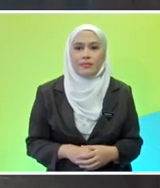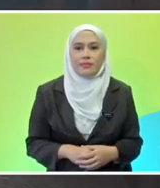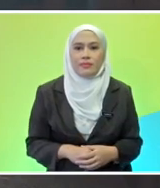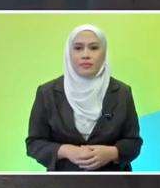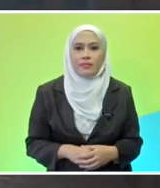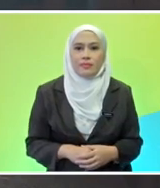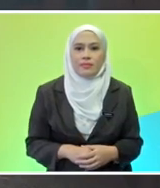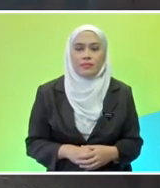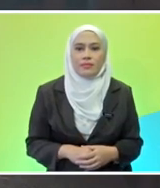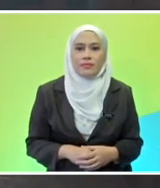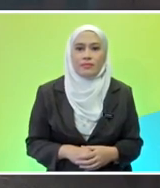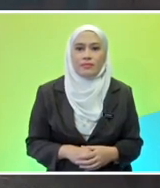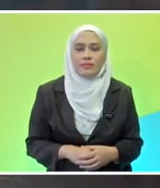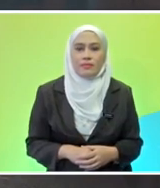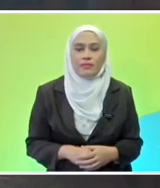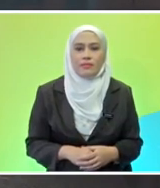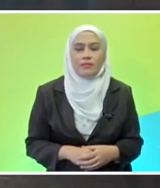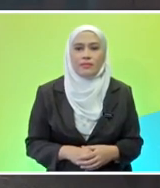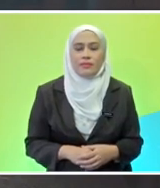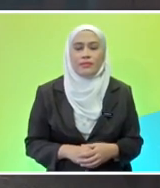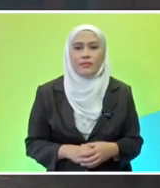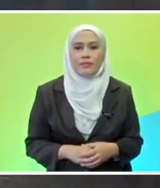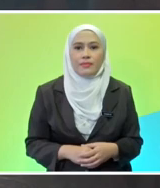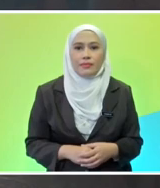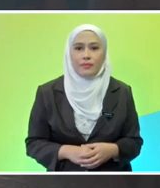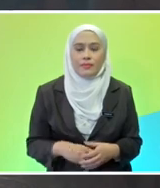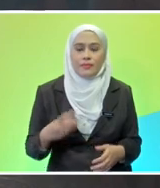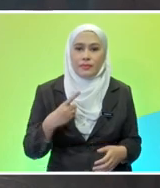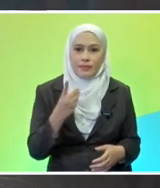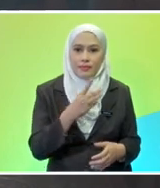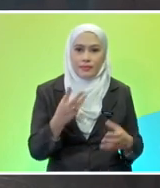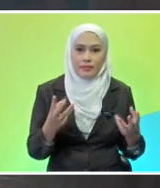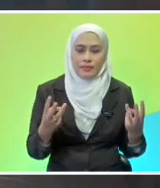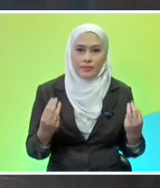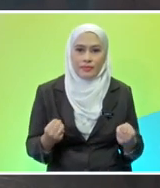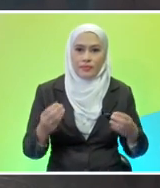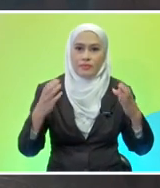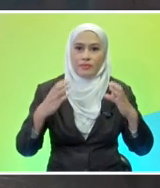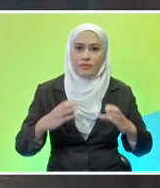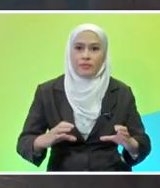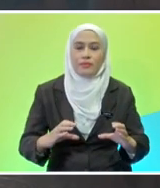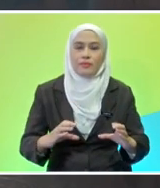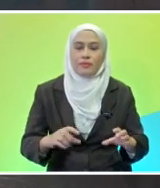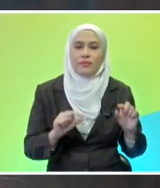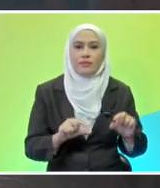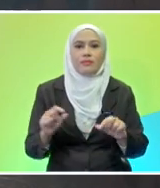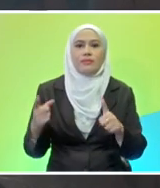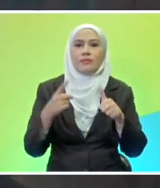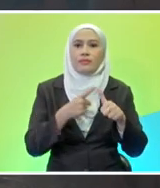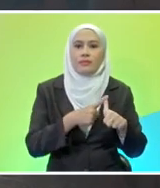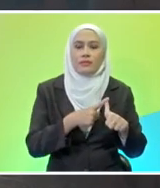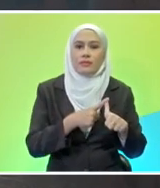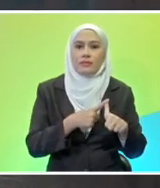mana? Sini ke? Ya, betul. Ke sini saja. Okey. Kita nak cuba pergerakan yang pertama, iaitu